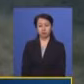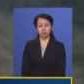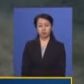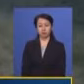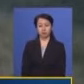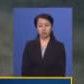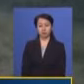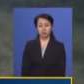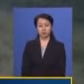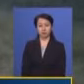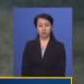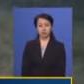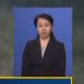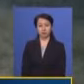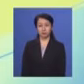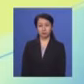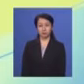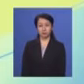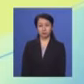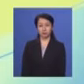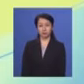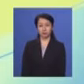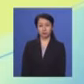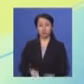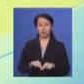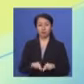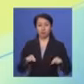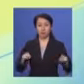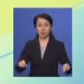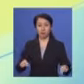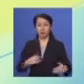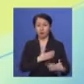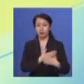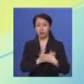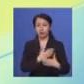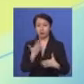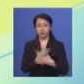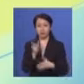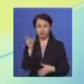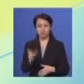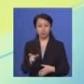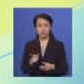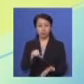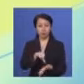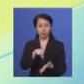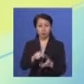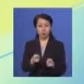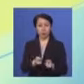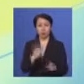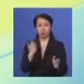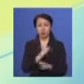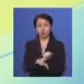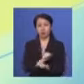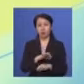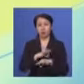Илья Кудряков, Самат Есенгалиев, служба новостей. В Петропавловске волонтеры и представители департамента экологии провели